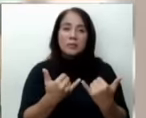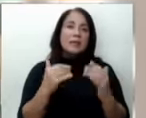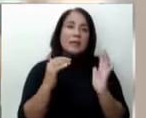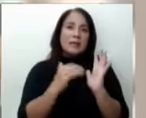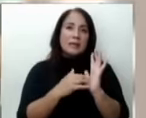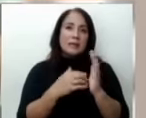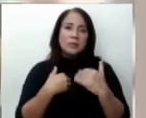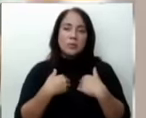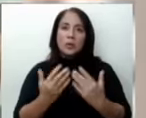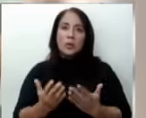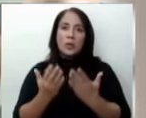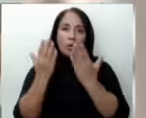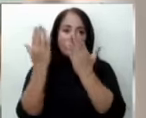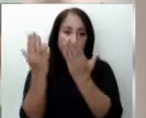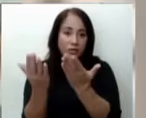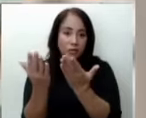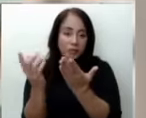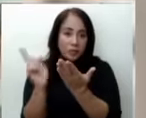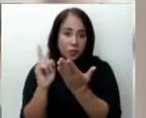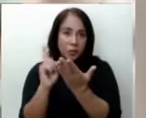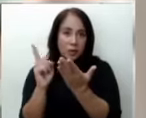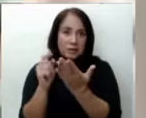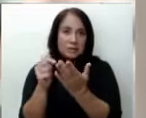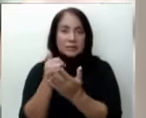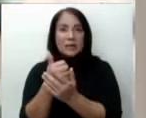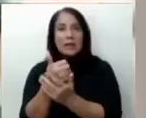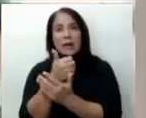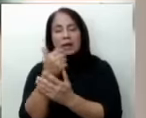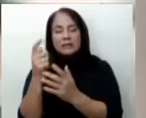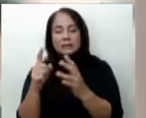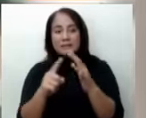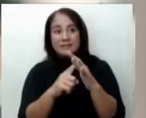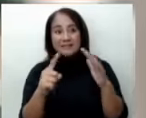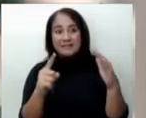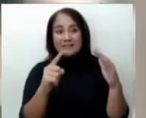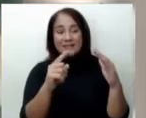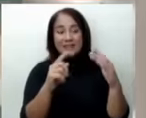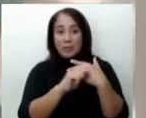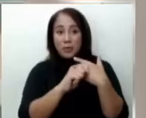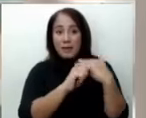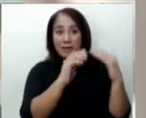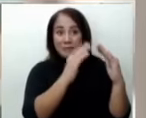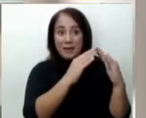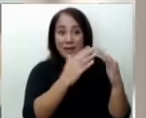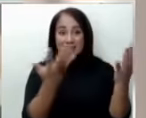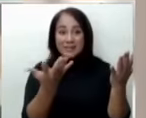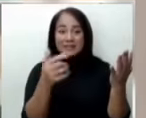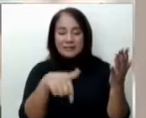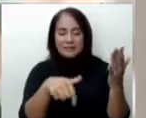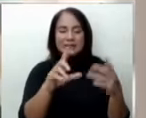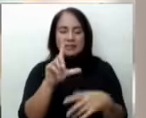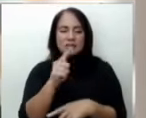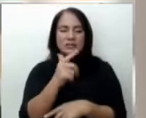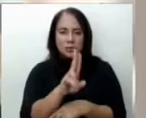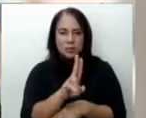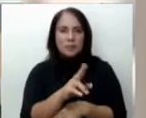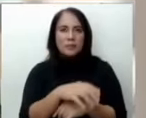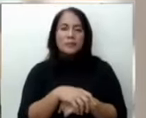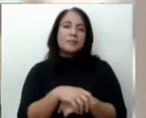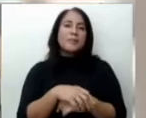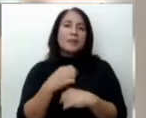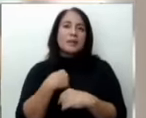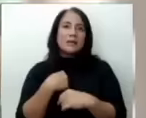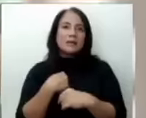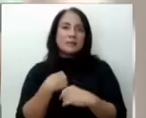yung evacuation center ng munisipyo. Pwede yon yung training center namin. Pwede